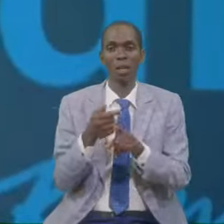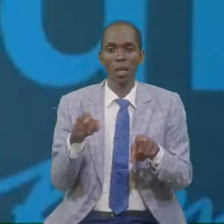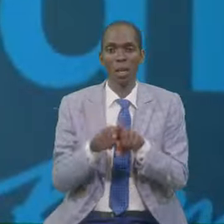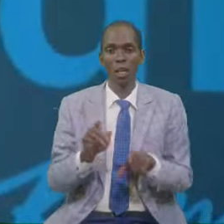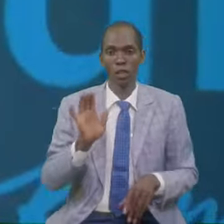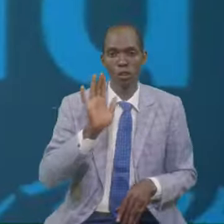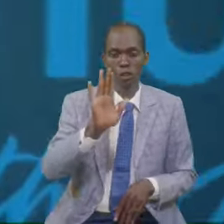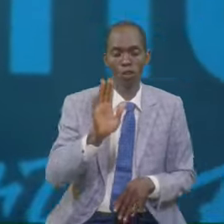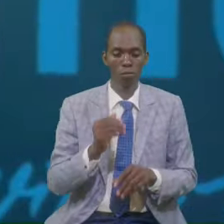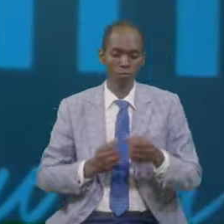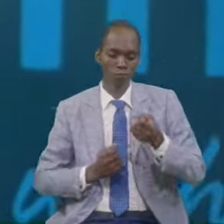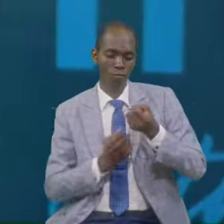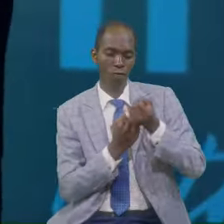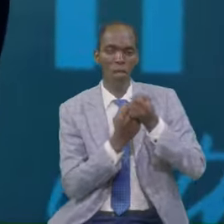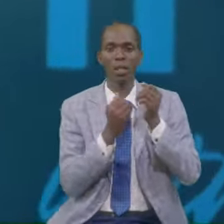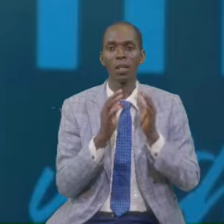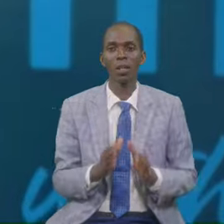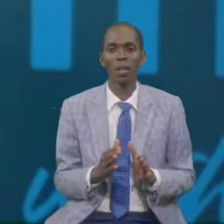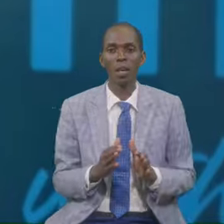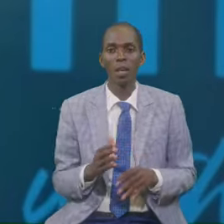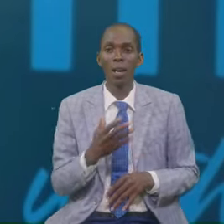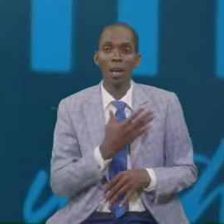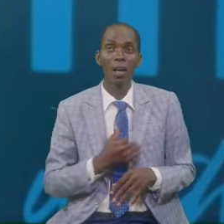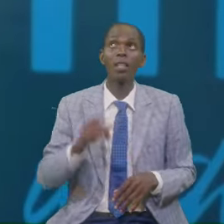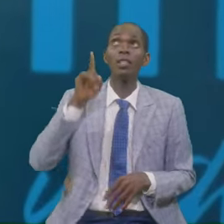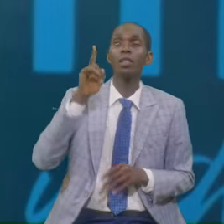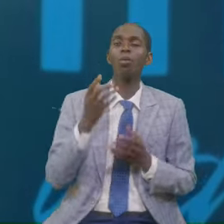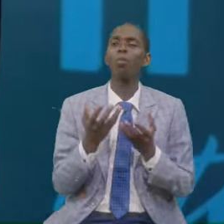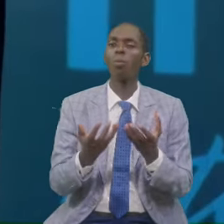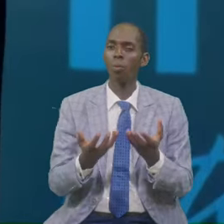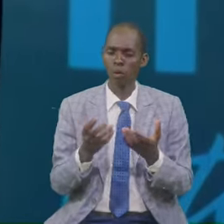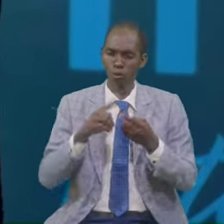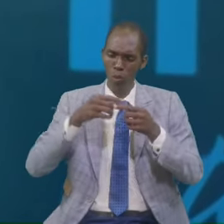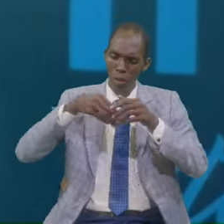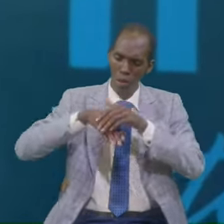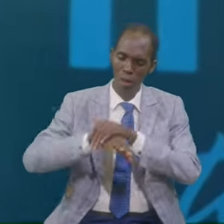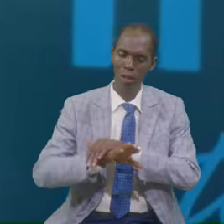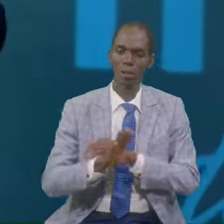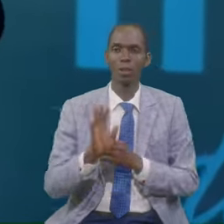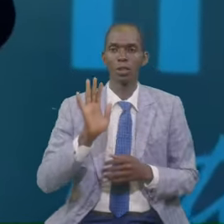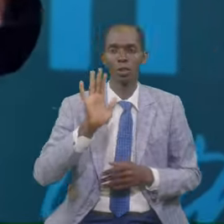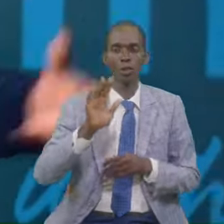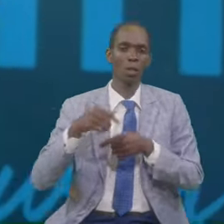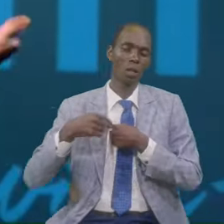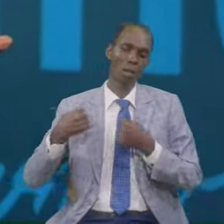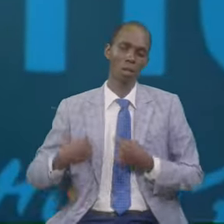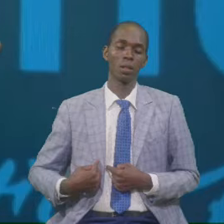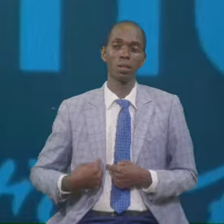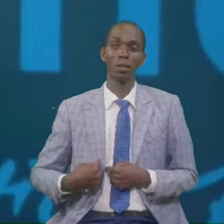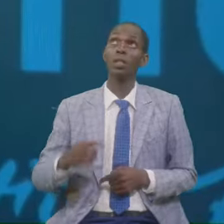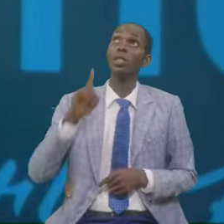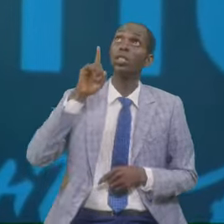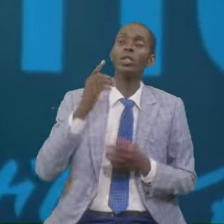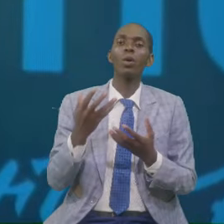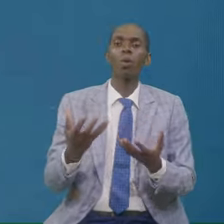మీ న్యాయవాదిగా. And he wants to enter into your heart. మీ హృదయములోకి ప్రవేశించగోరుతున్నారు. He wants to turn your